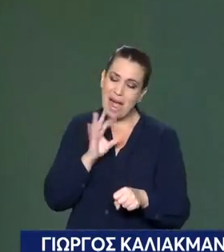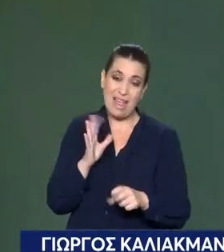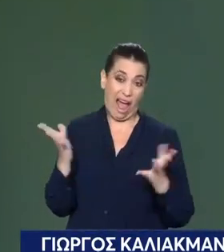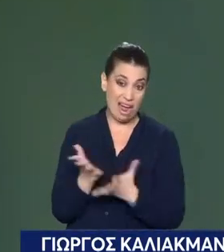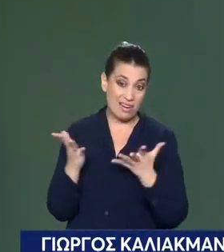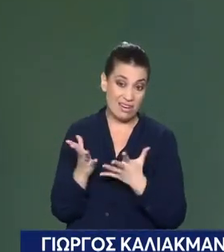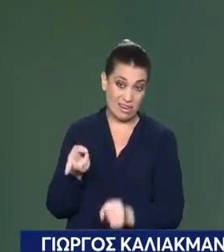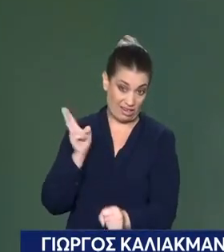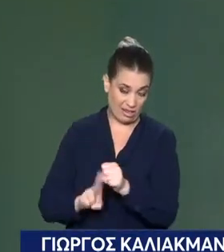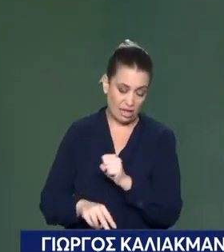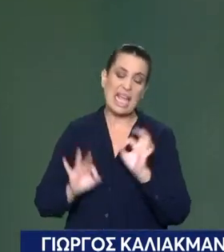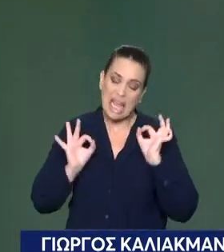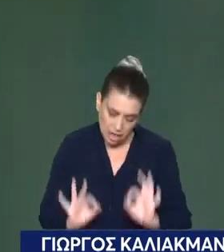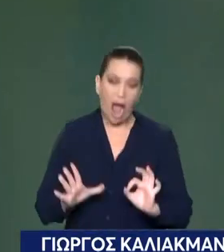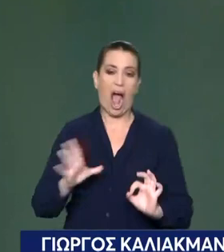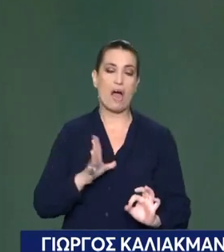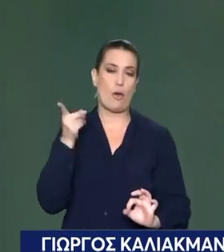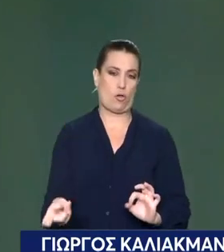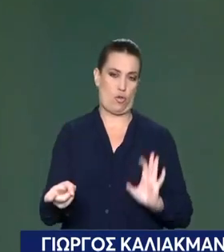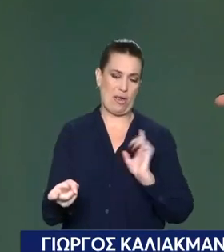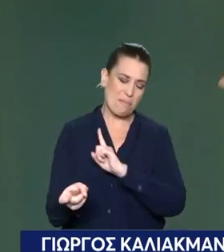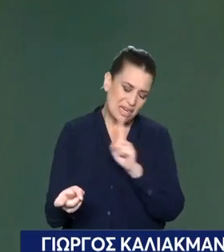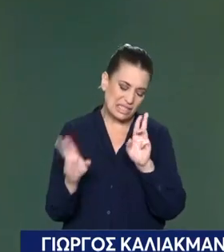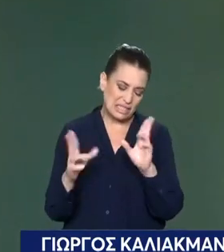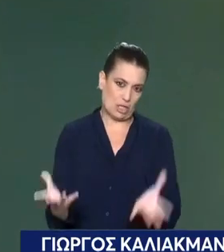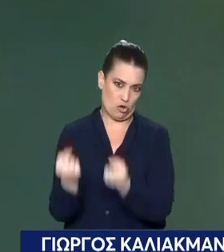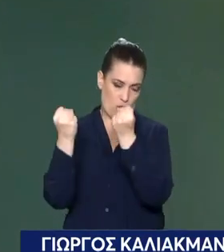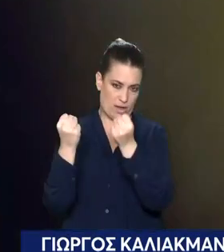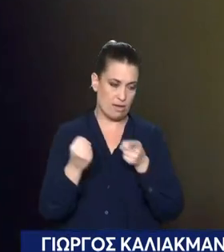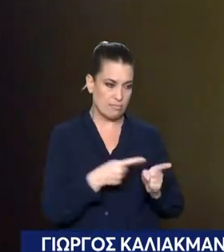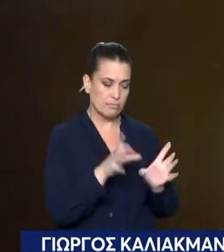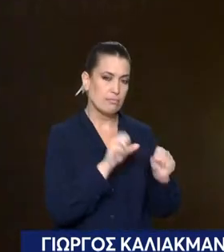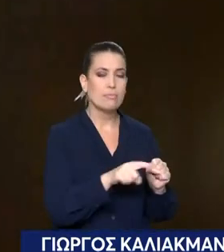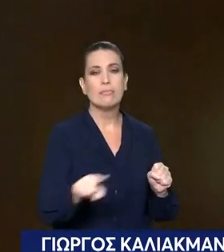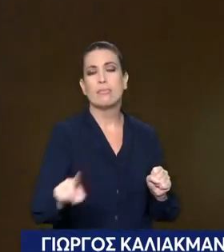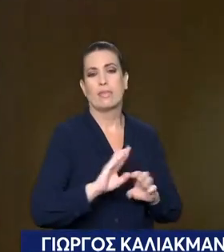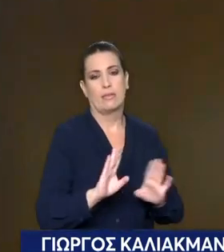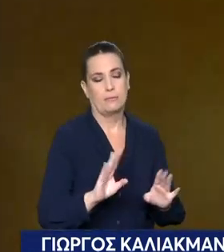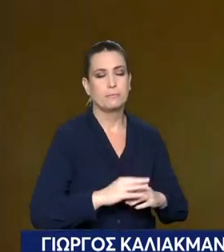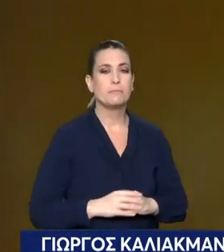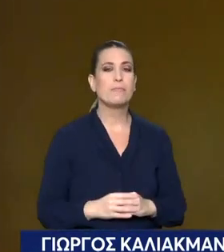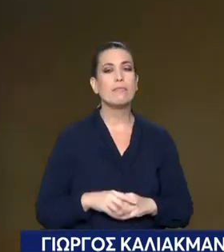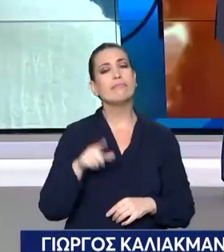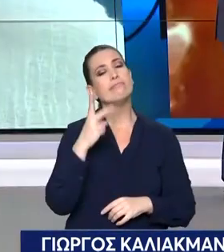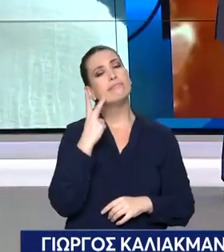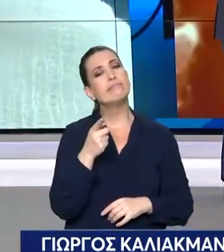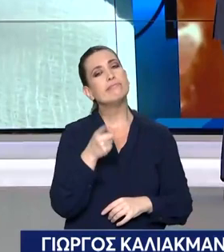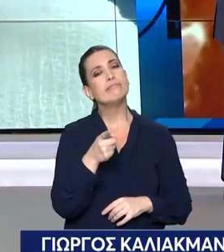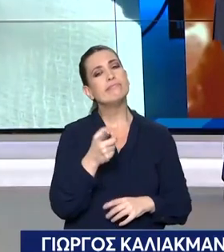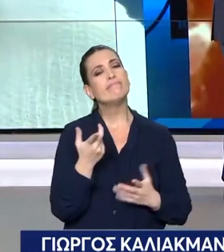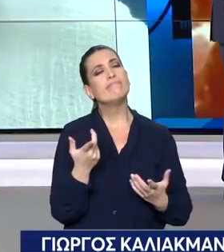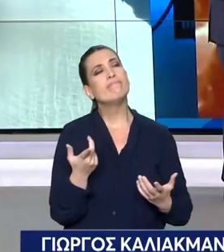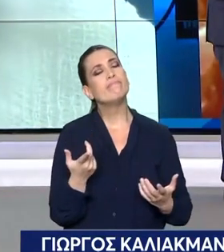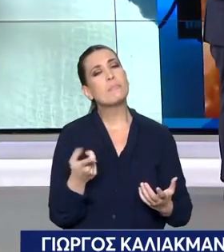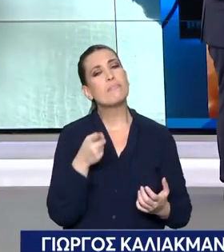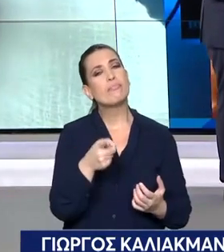ότι έχω την εκτίμηση ότι αυτές οι ομάδες είναι ομάδες ανθρώπων που επιδιώκουν τη βία. Δεν έχει να κάνει σε τίποτα, ούτε